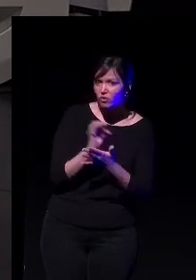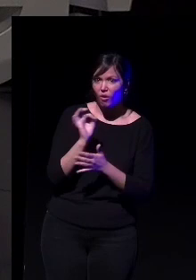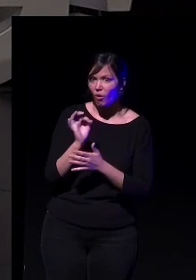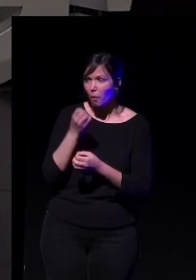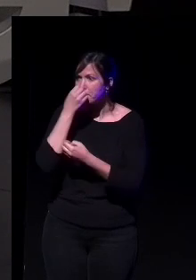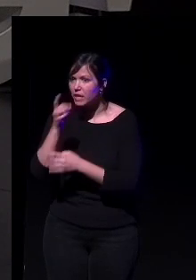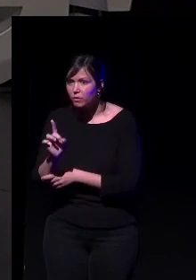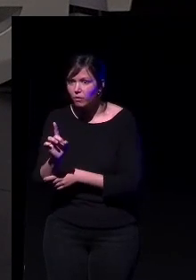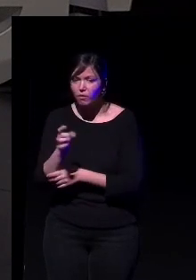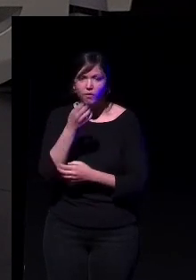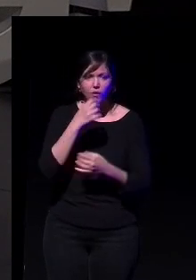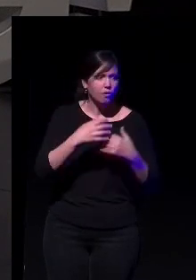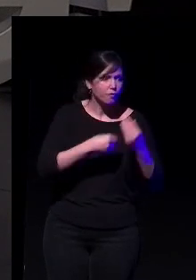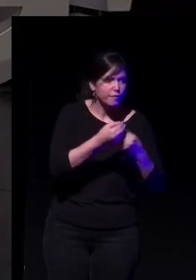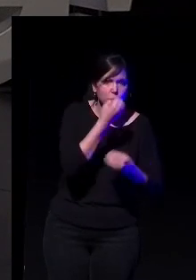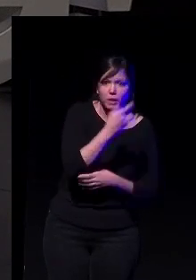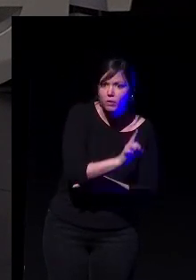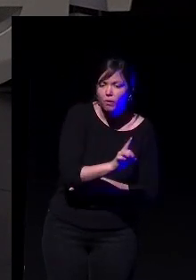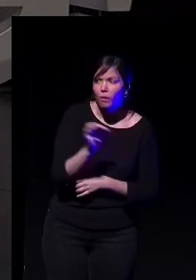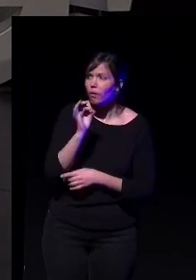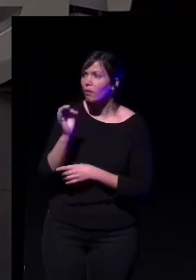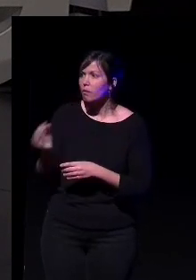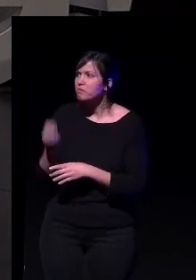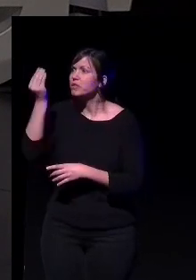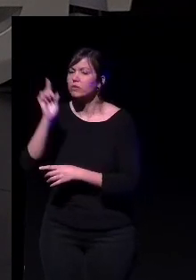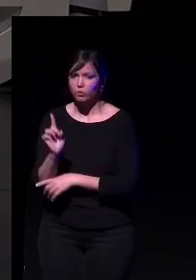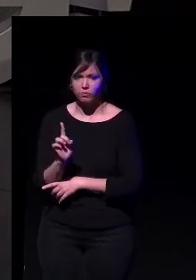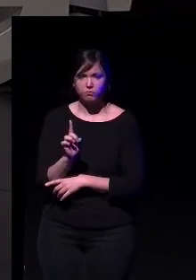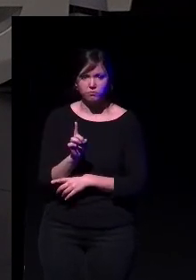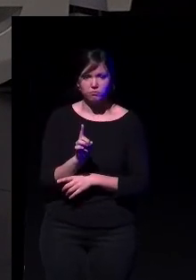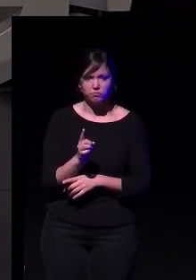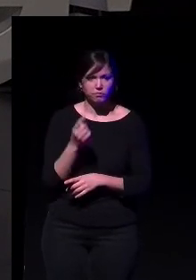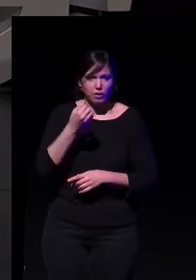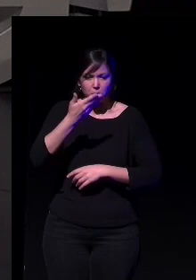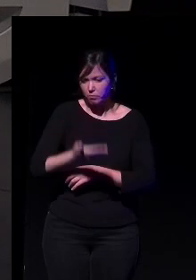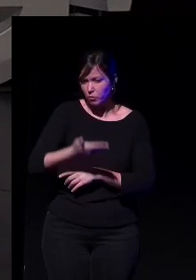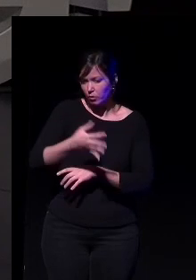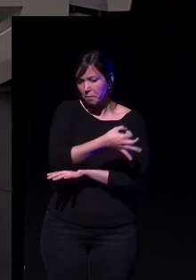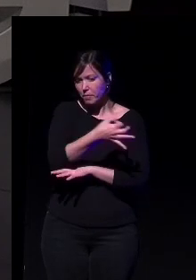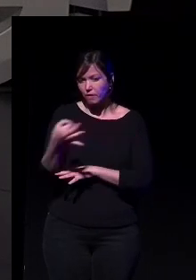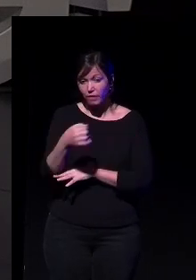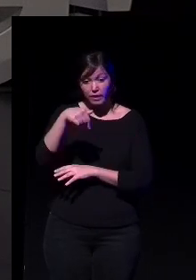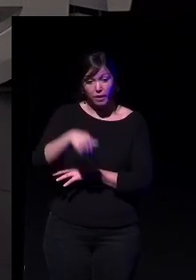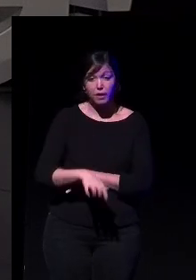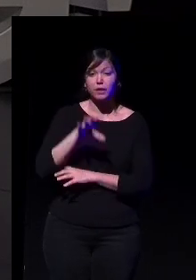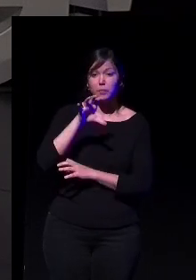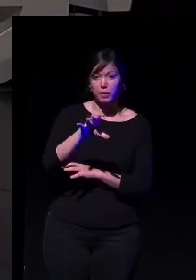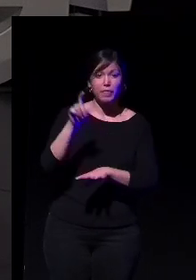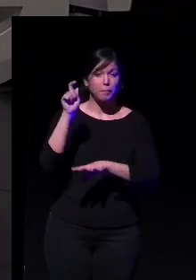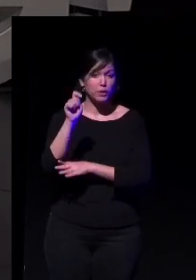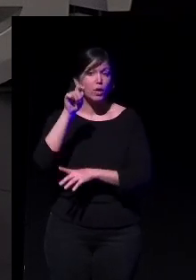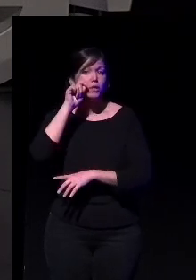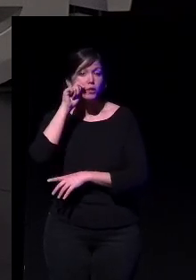sortirem, o no ho farem prou bé i no ens en sortirem tan bé. L'èxit de casa nostra, l'èxit del Patronat de